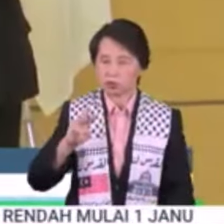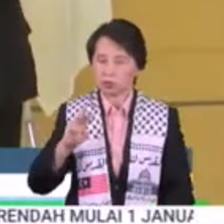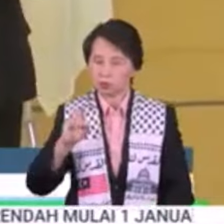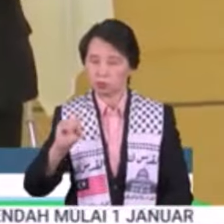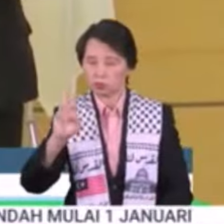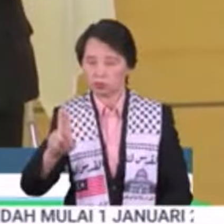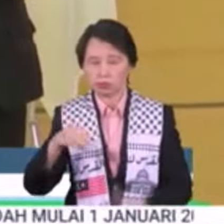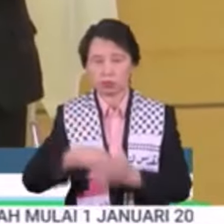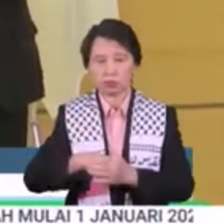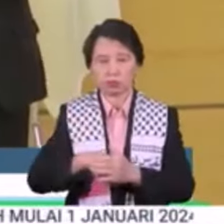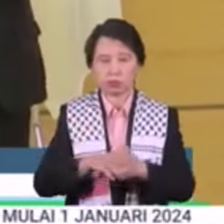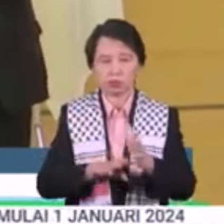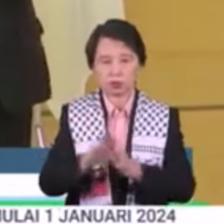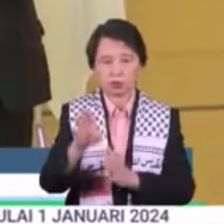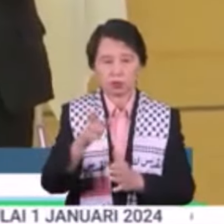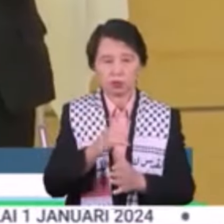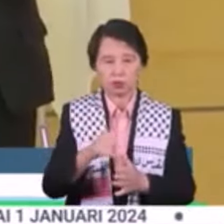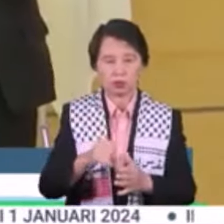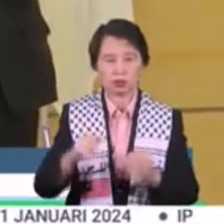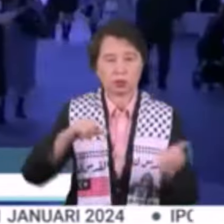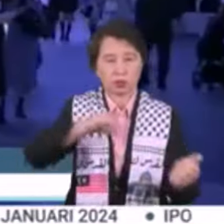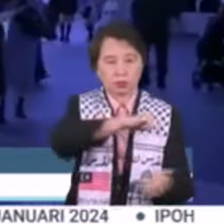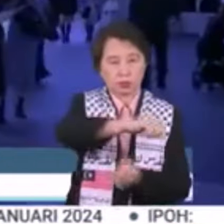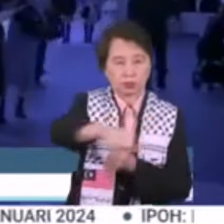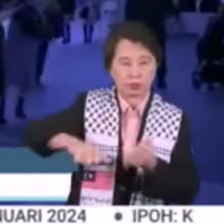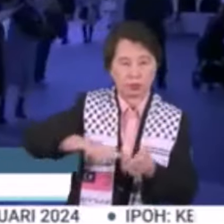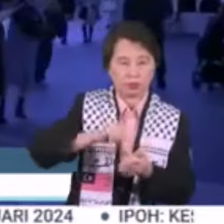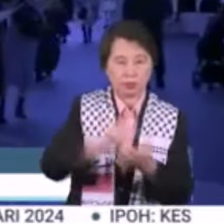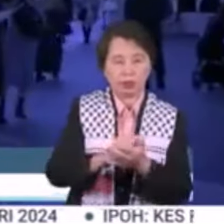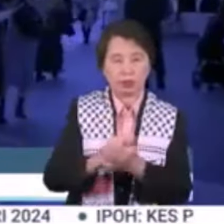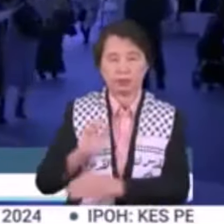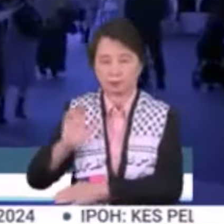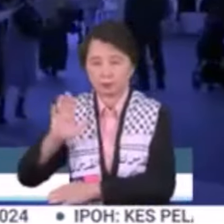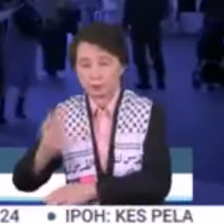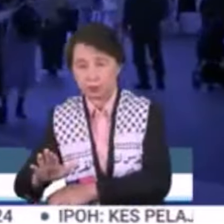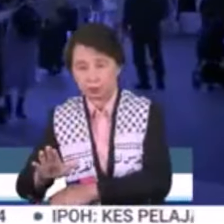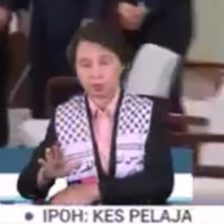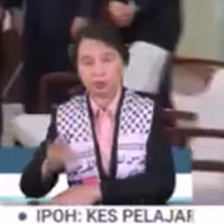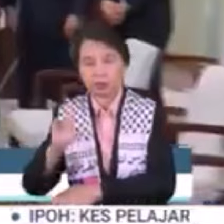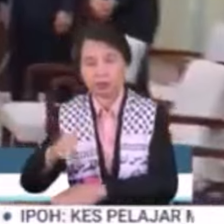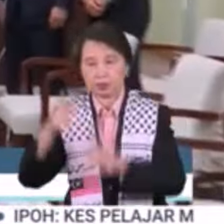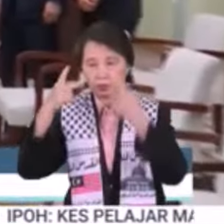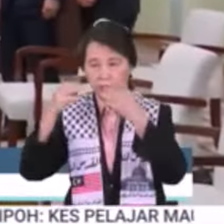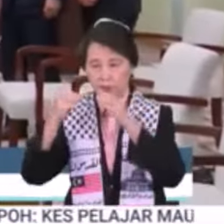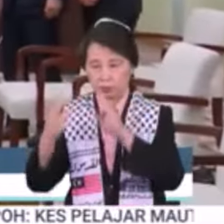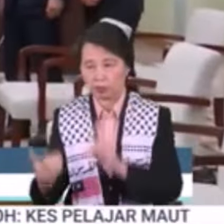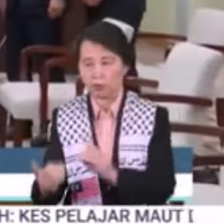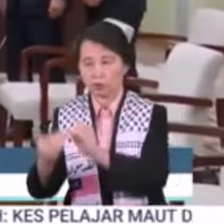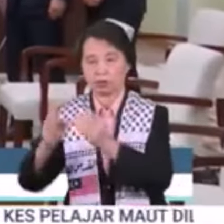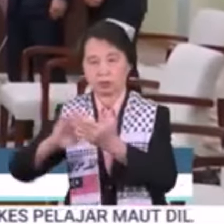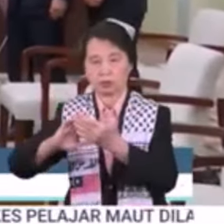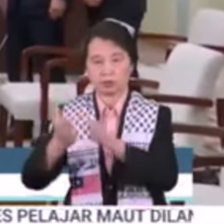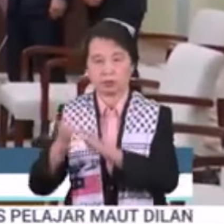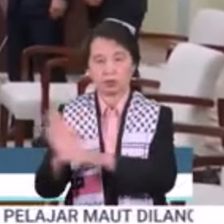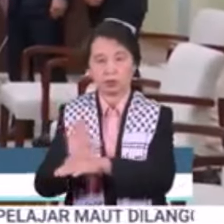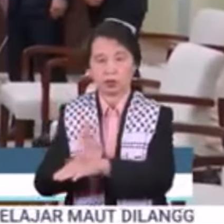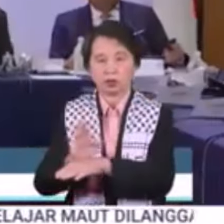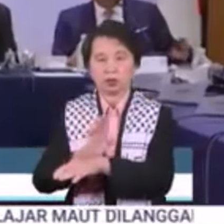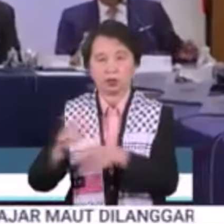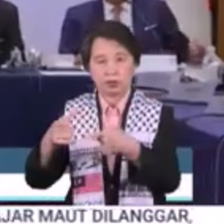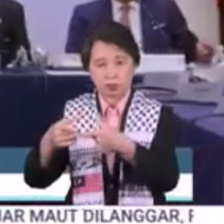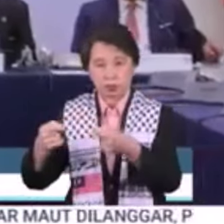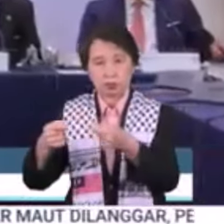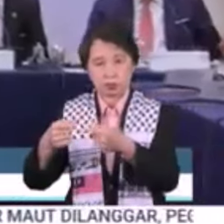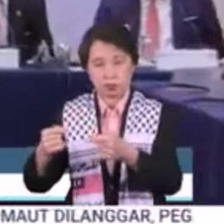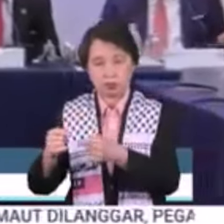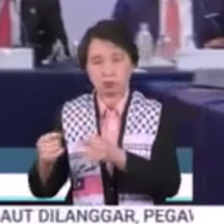kerjasama dalam pembangunan dan aplikasi angkasa. Pada sebelah petang pula, Perdana Menteri mengadakan pertemuan dengan komuniti perniagaan Jepun.